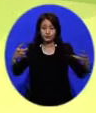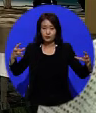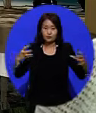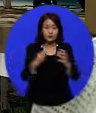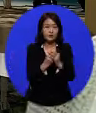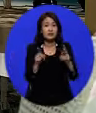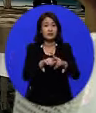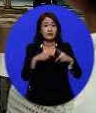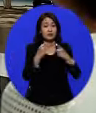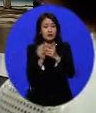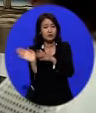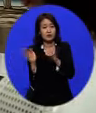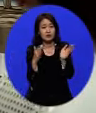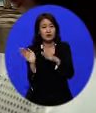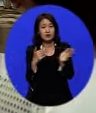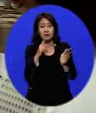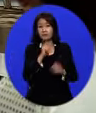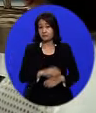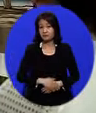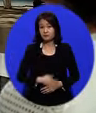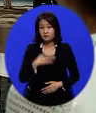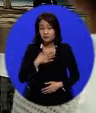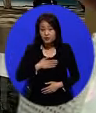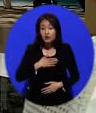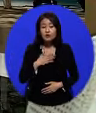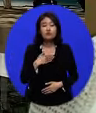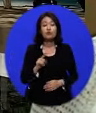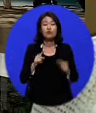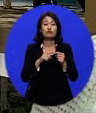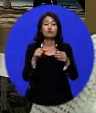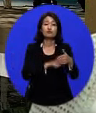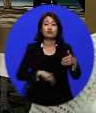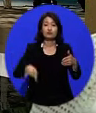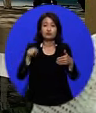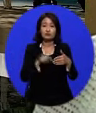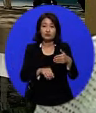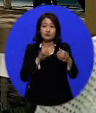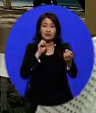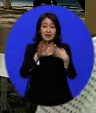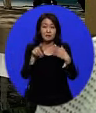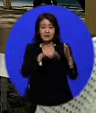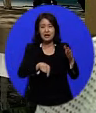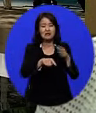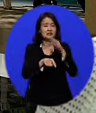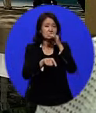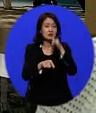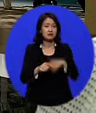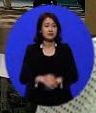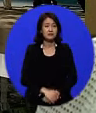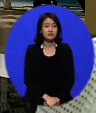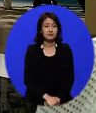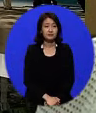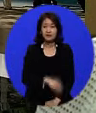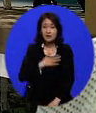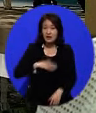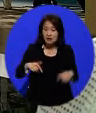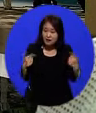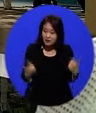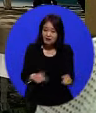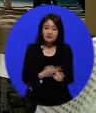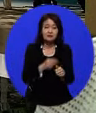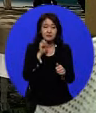완벽하게 이해하고 가요. 우리가 말하죠. 국어 안에 답이 그 안에 다 있다고. 선생님 늘